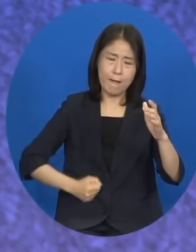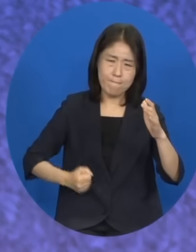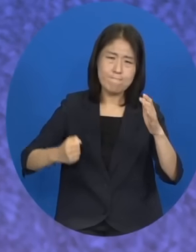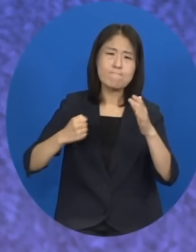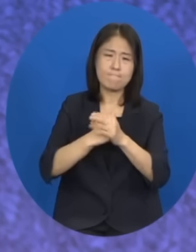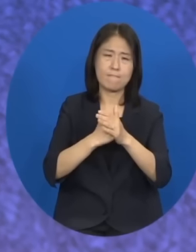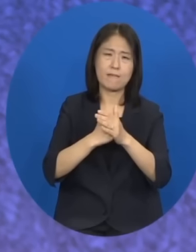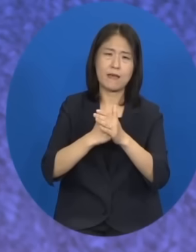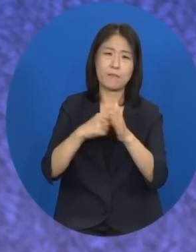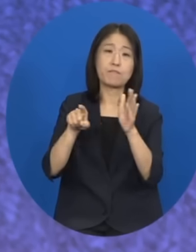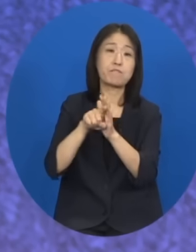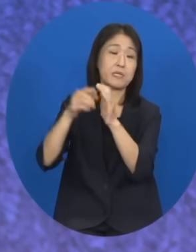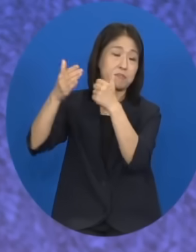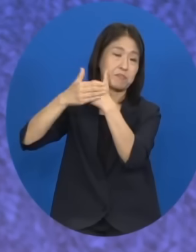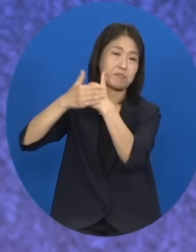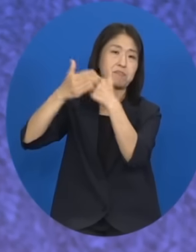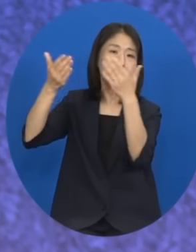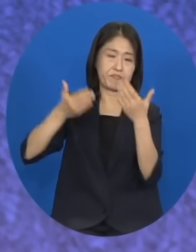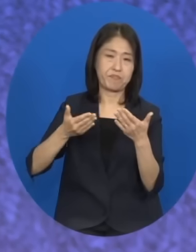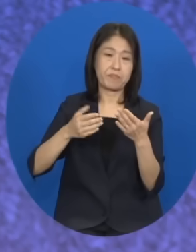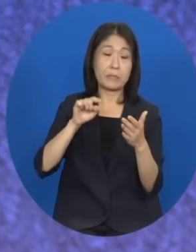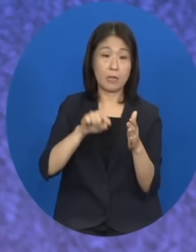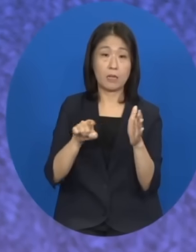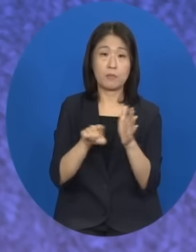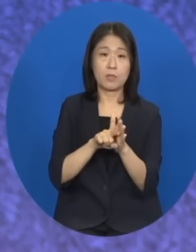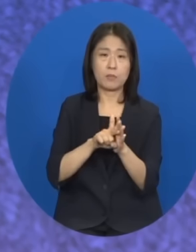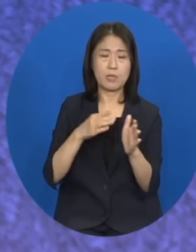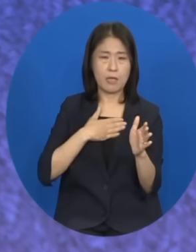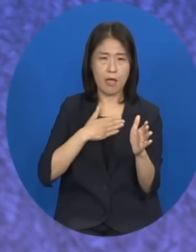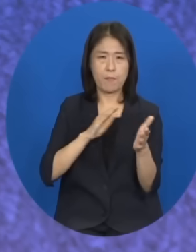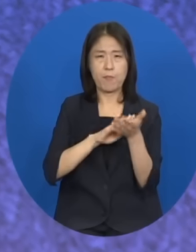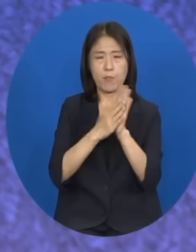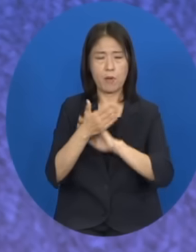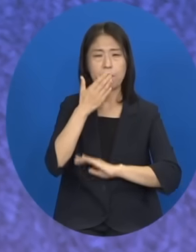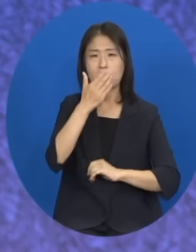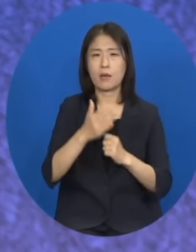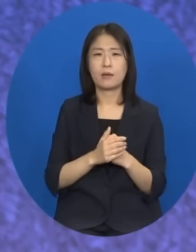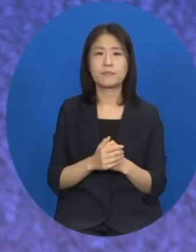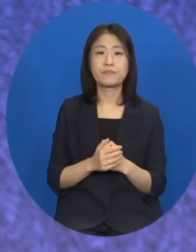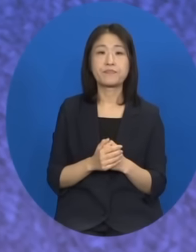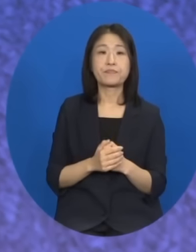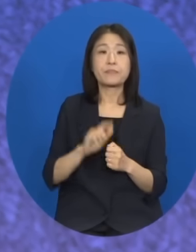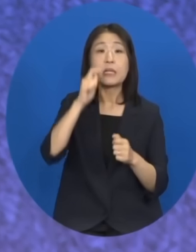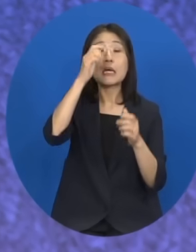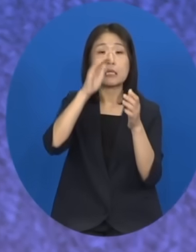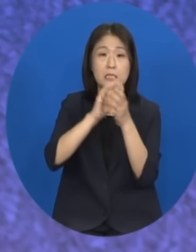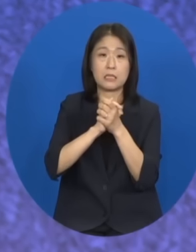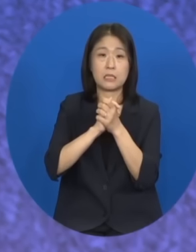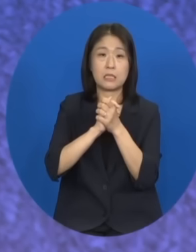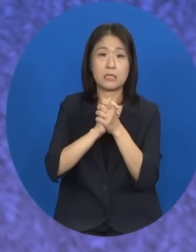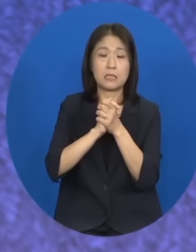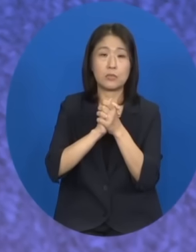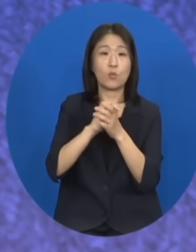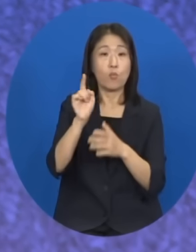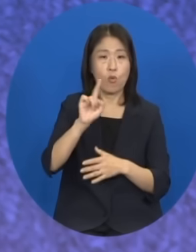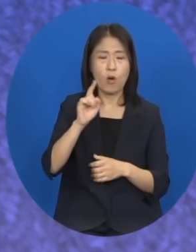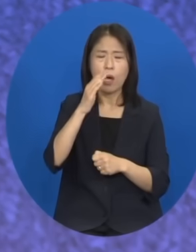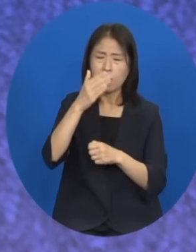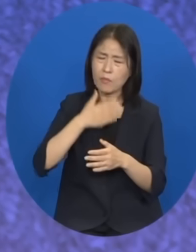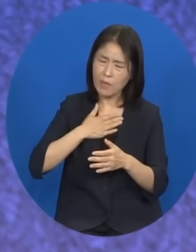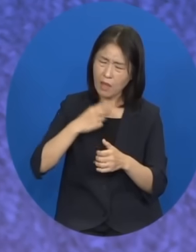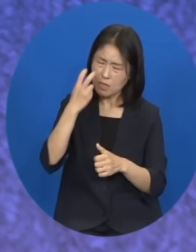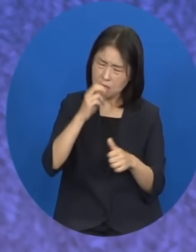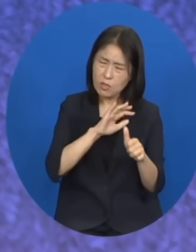그 믿음이 저를 완전히 바꿨어요. 한 번은 기도가 되도록 하나님 저를 지켜주세요. 하나님 저를